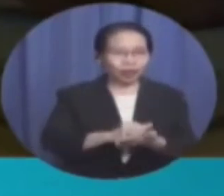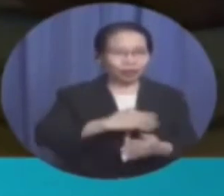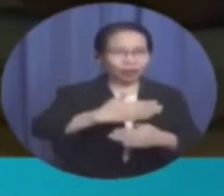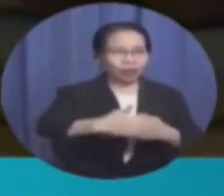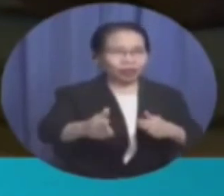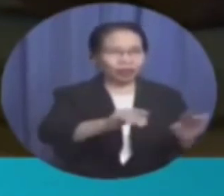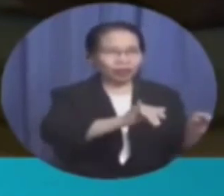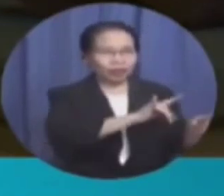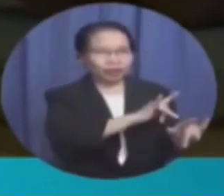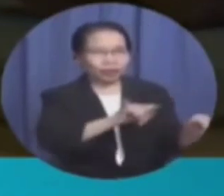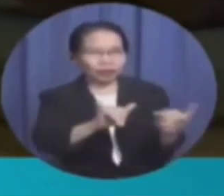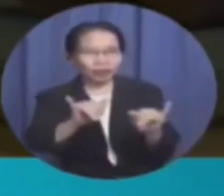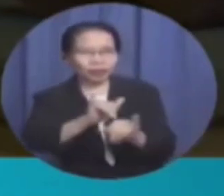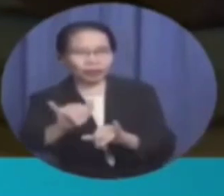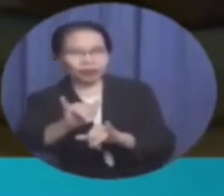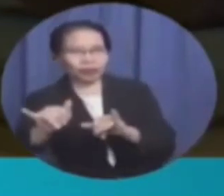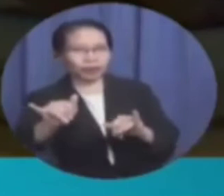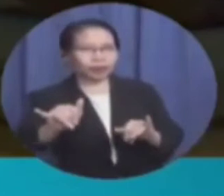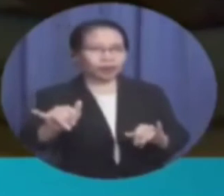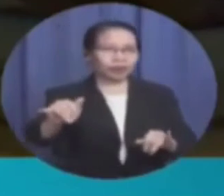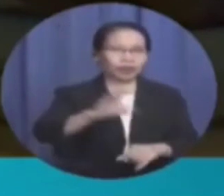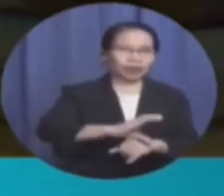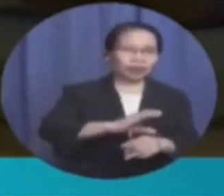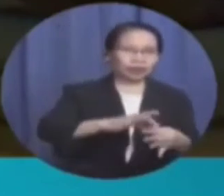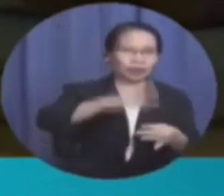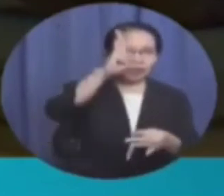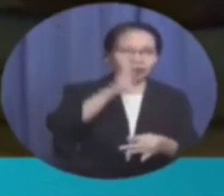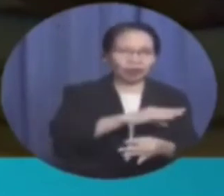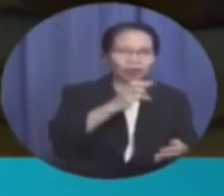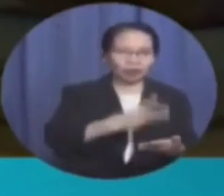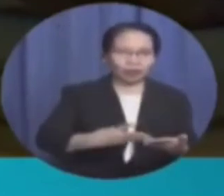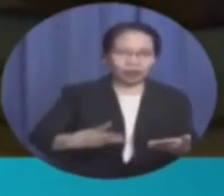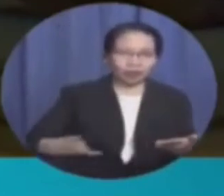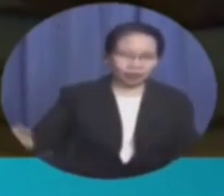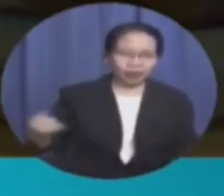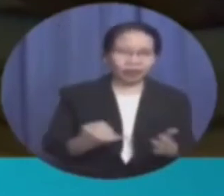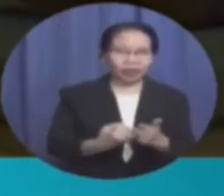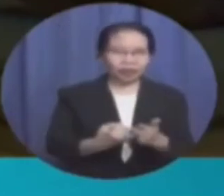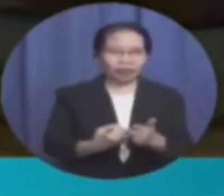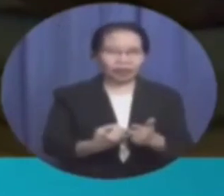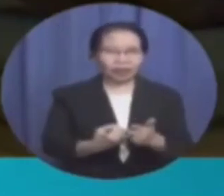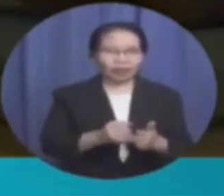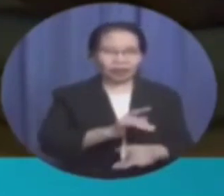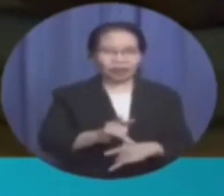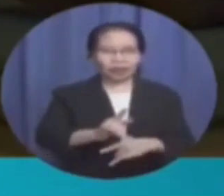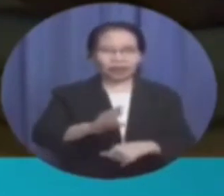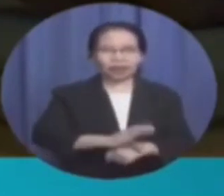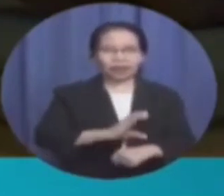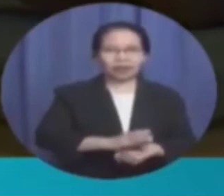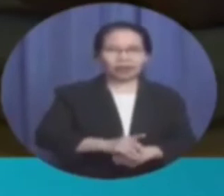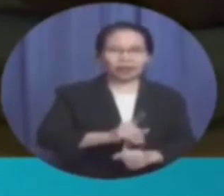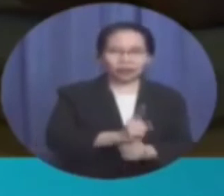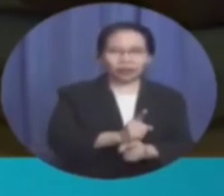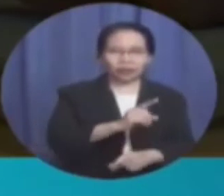paanong aking inuusig na malabis at nilipol ang iglesia ng Diyos. Ang inusig niya yung